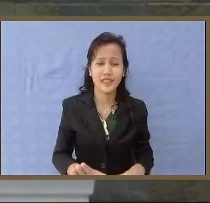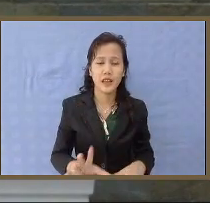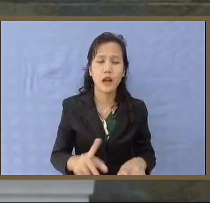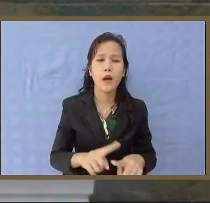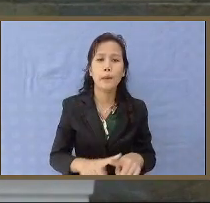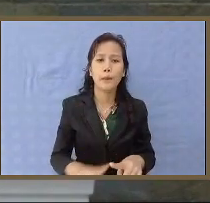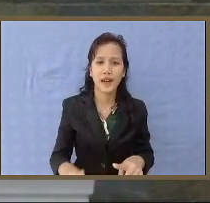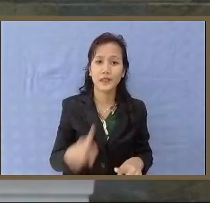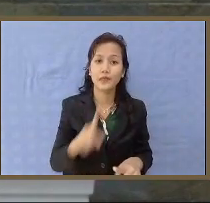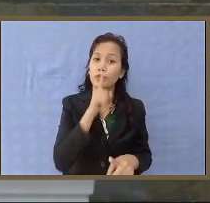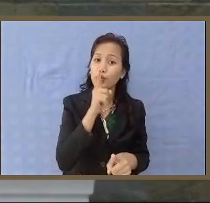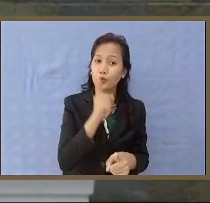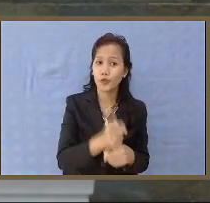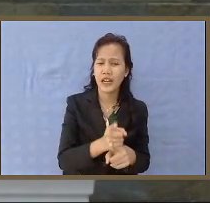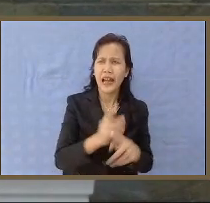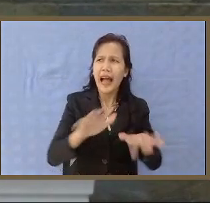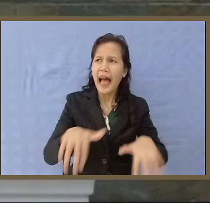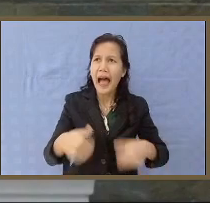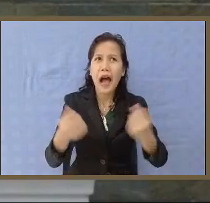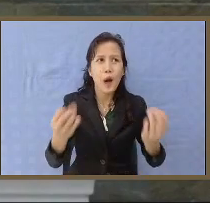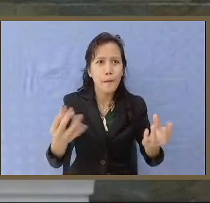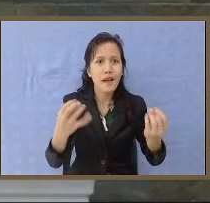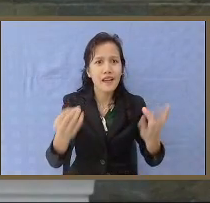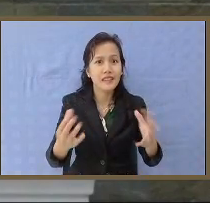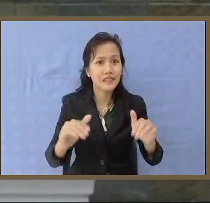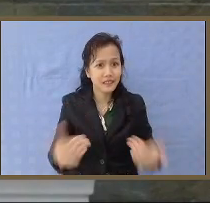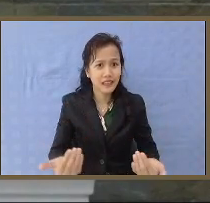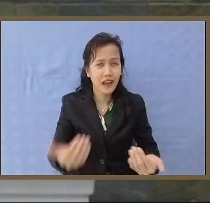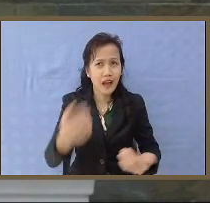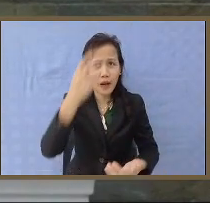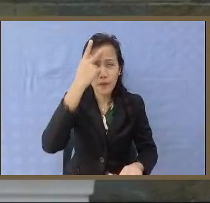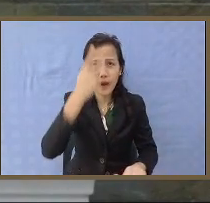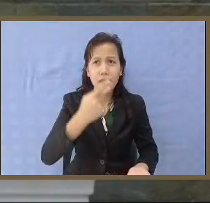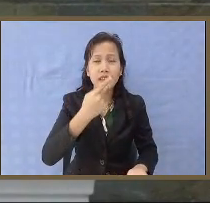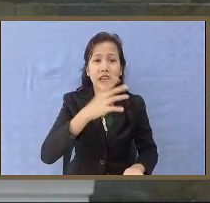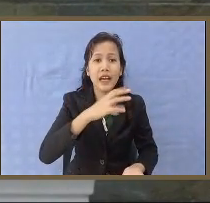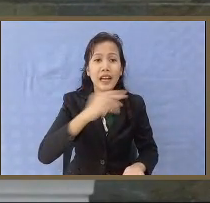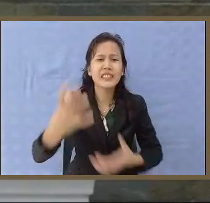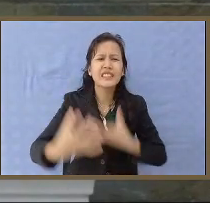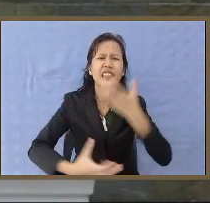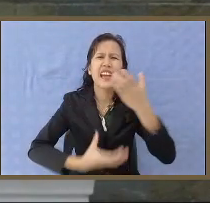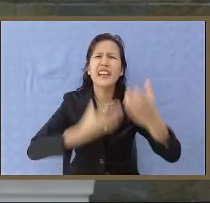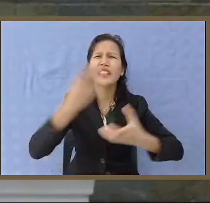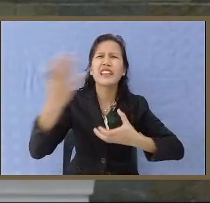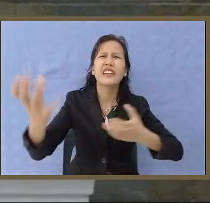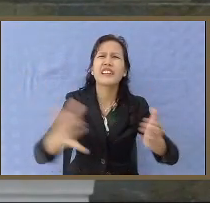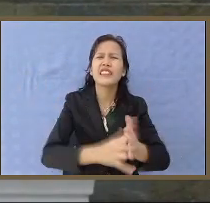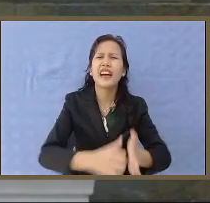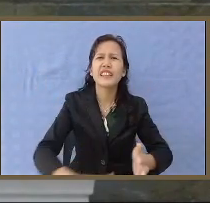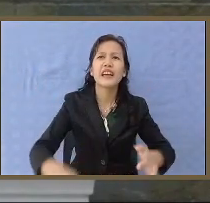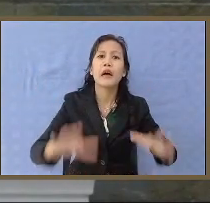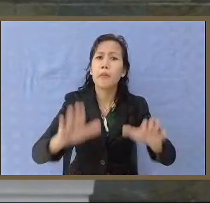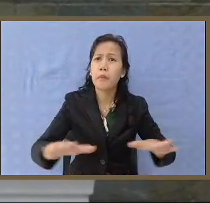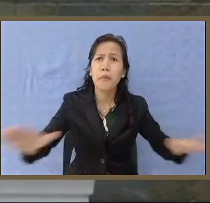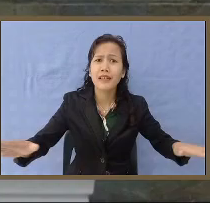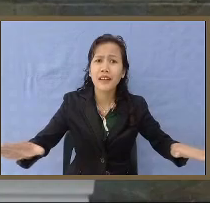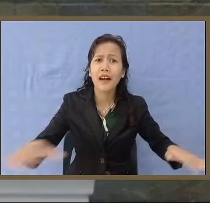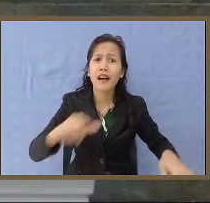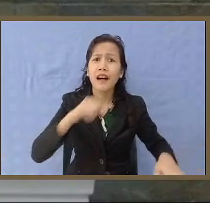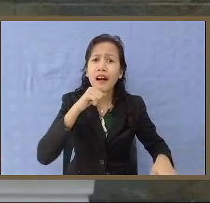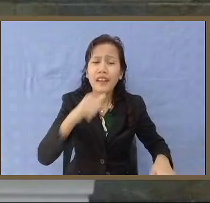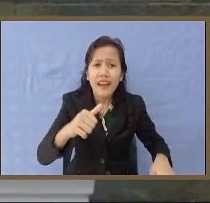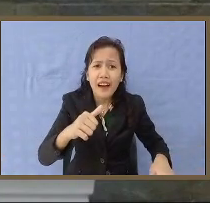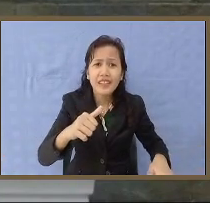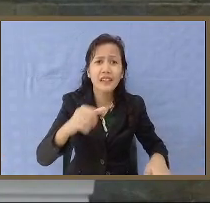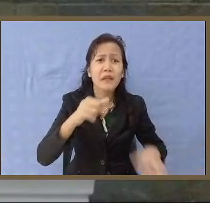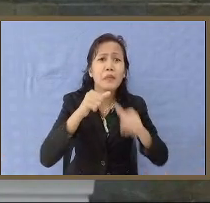kapatid, ilan ngayon ang mga magulang na sumisigaw at alam po nila na hindi na blessing ang kanilang mga anak? Come on,